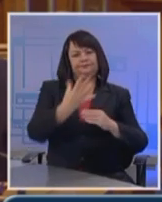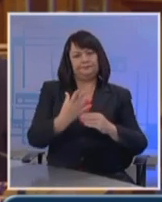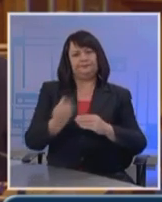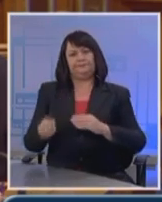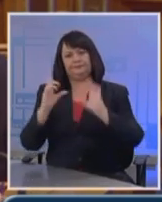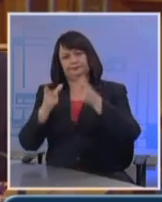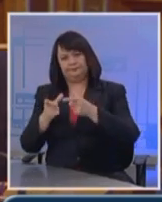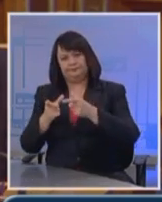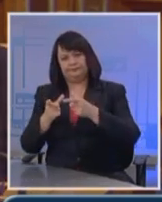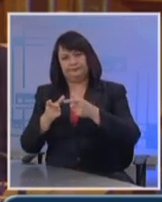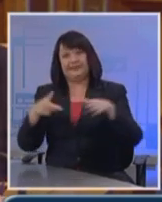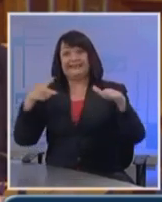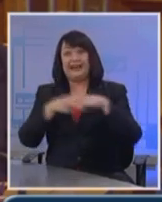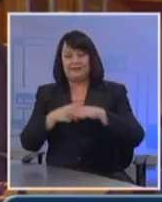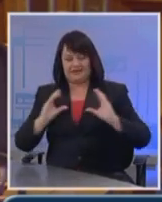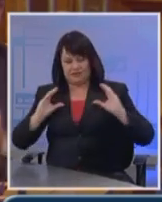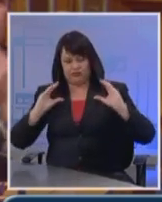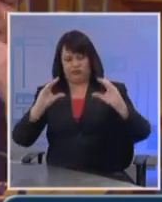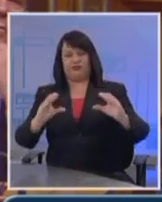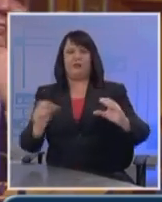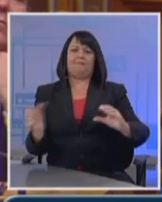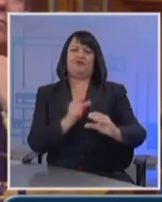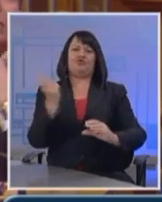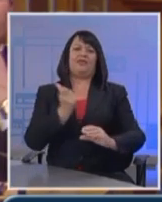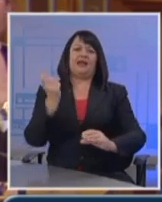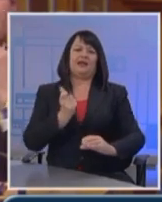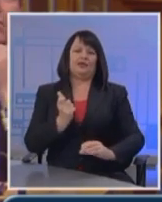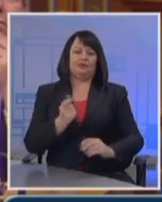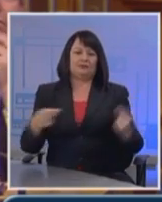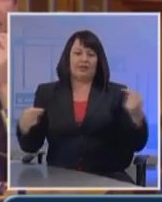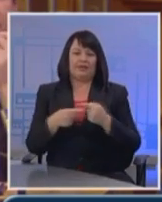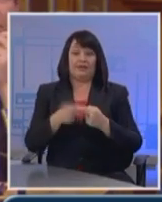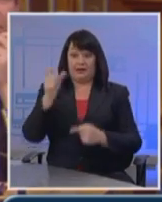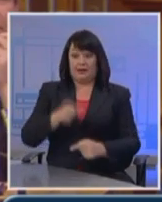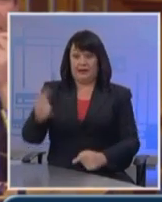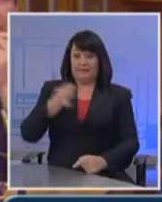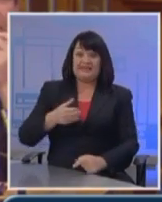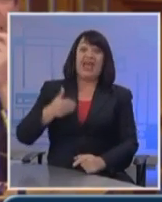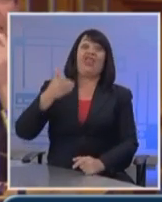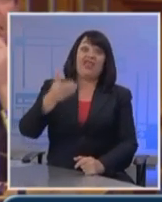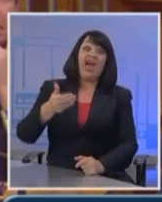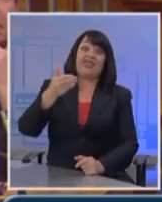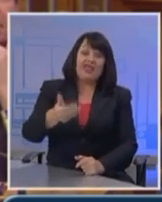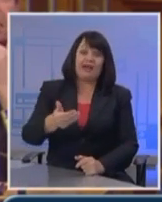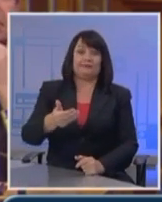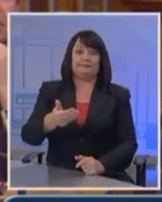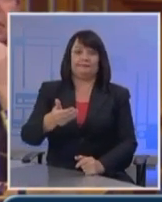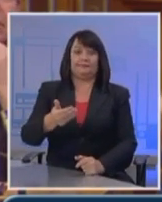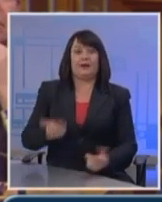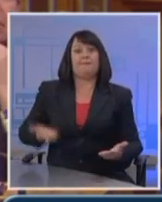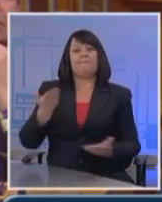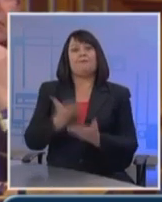Δημοκρατία χωρούνταν στις τράπεζες σήμερα, που εδώ υπάρχει μια αντίφαση, διότι εσείς λέτε ότι θα, και το είπατε και το Μάρτιο, ότι θα φέρετε πρόταση